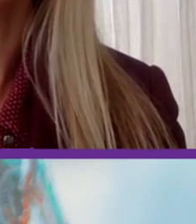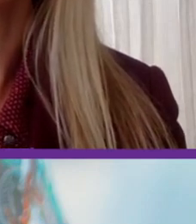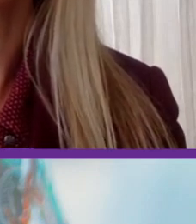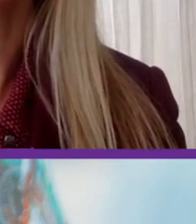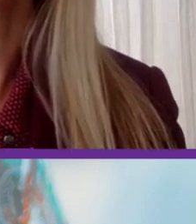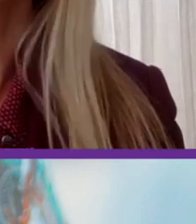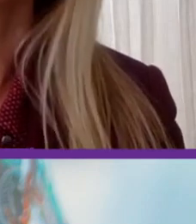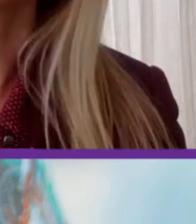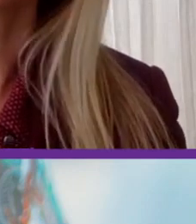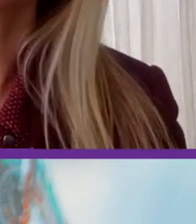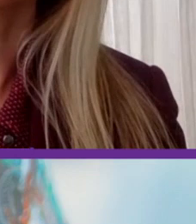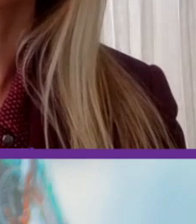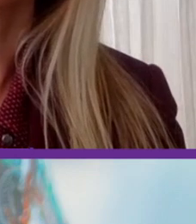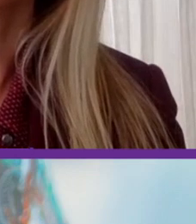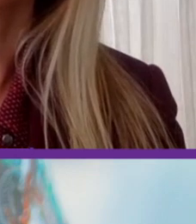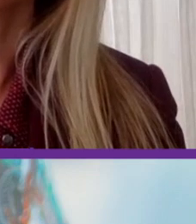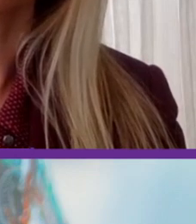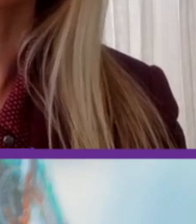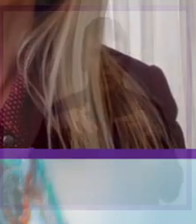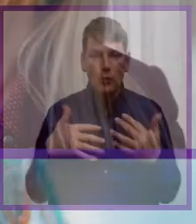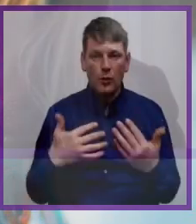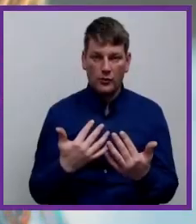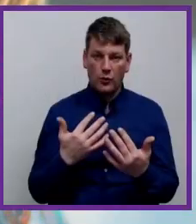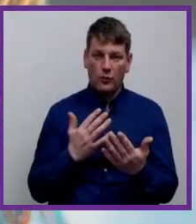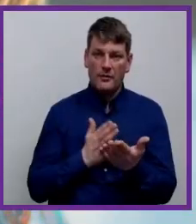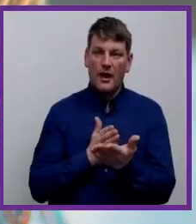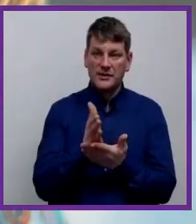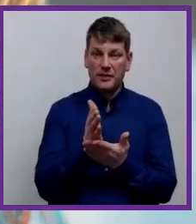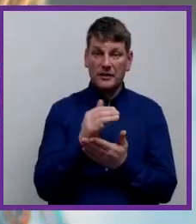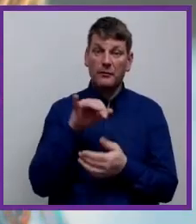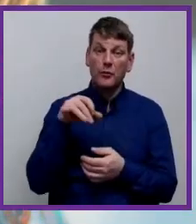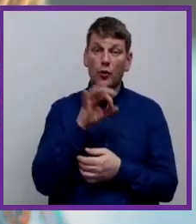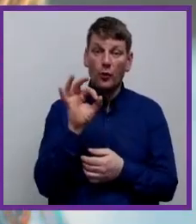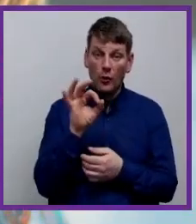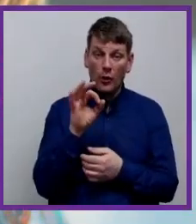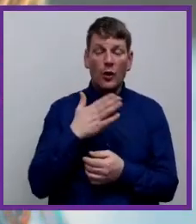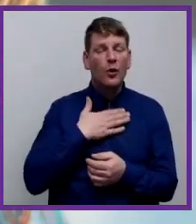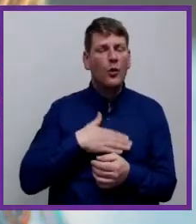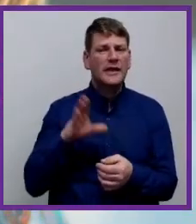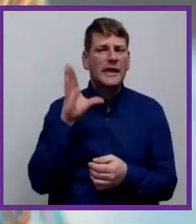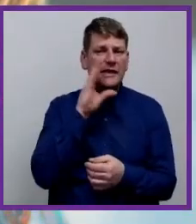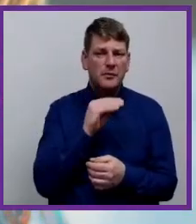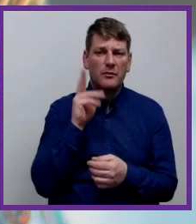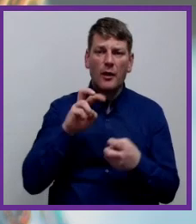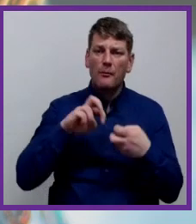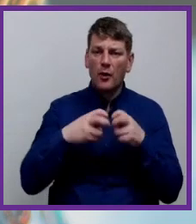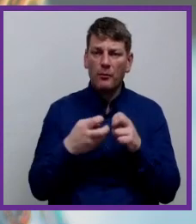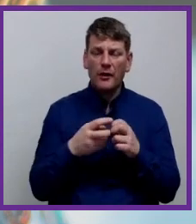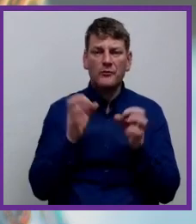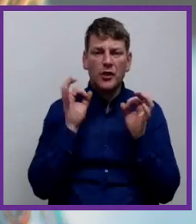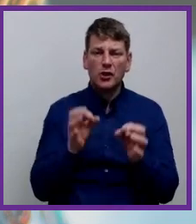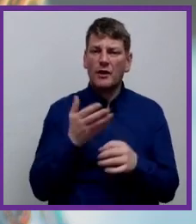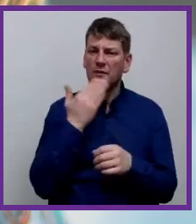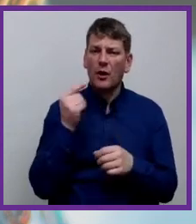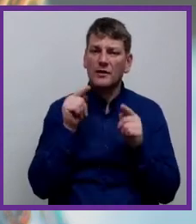psiholoģiskā, emocionālā noguruma aspektam. Jo ļoti iespējams, ka problēma tik tiešām nav tajā,